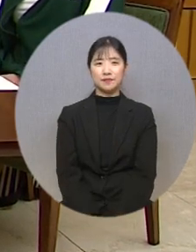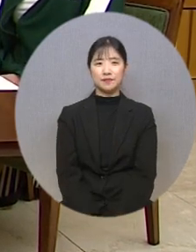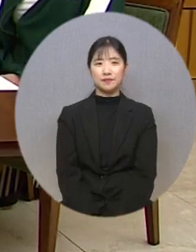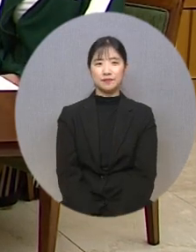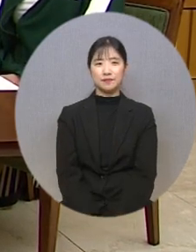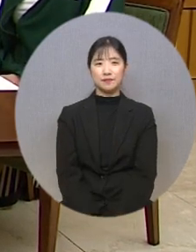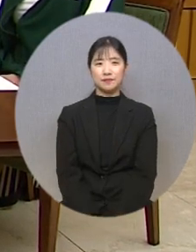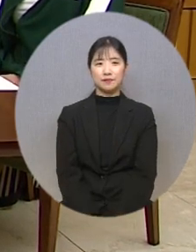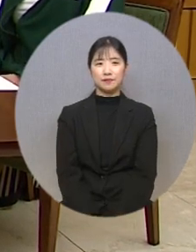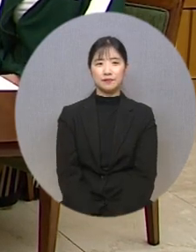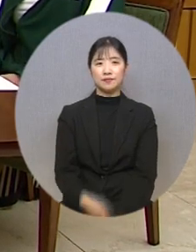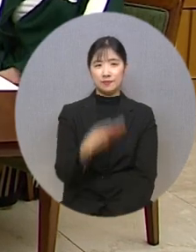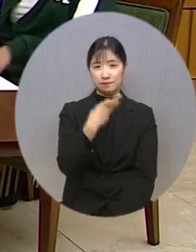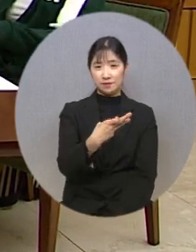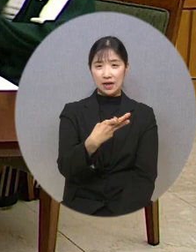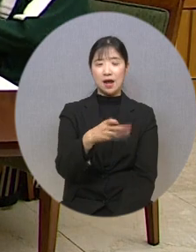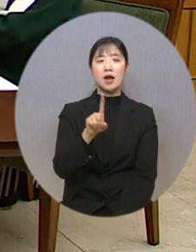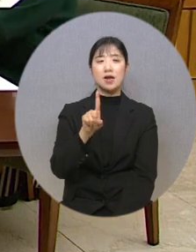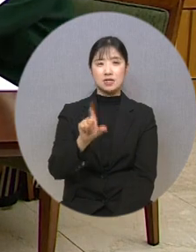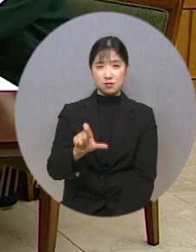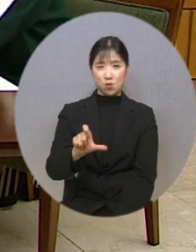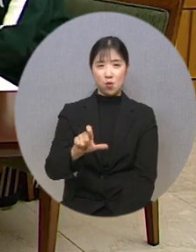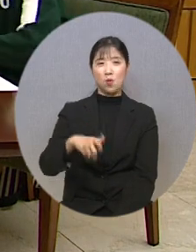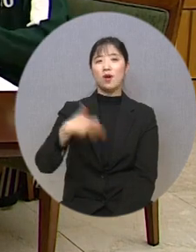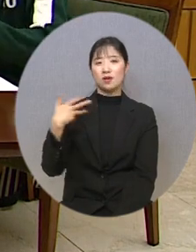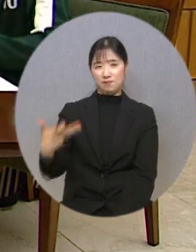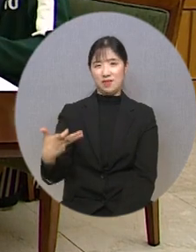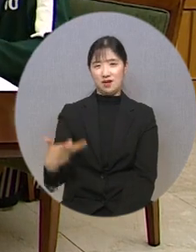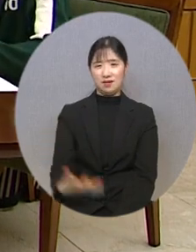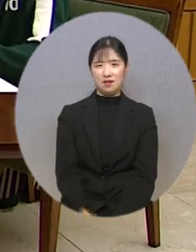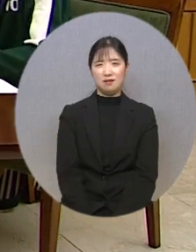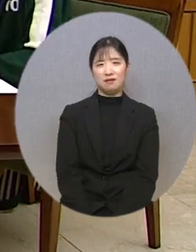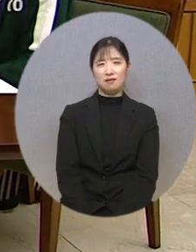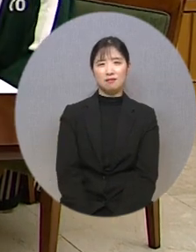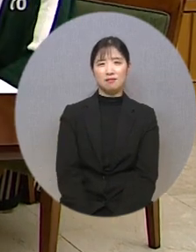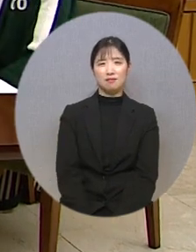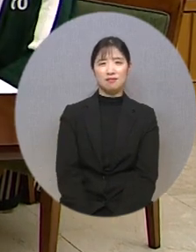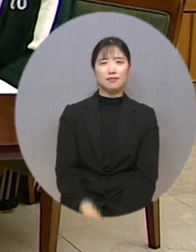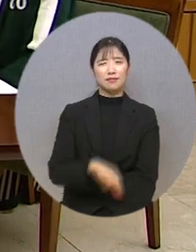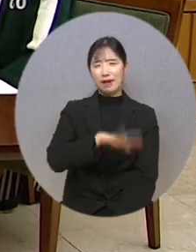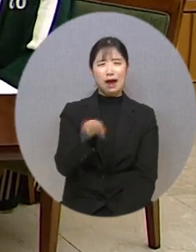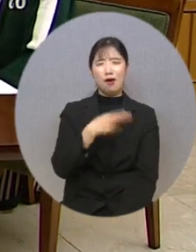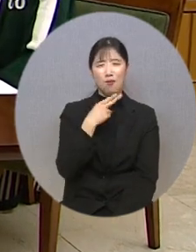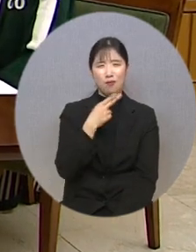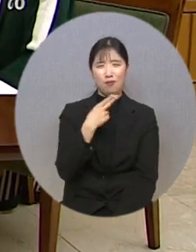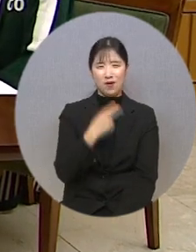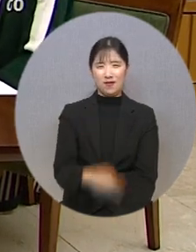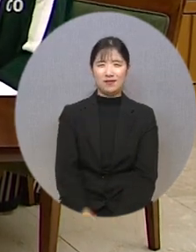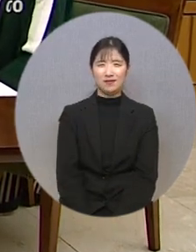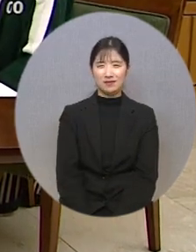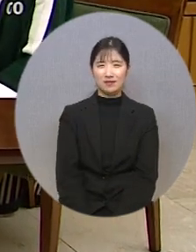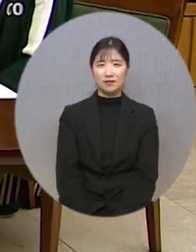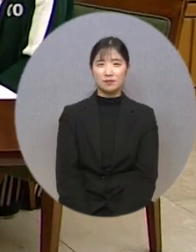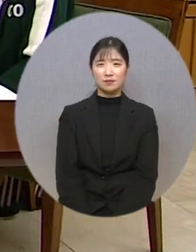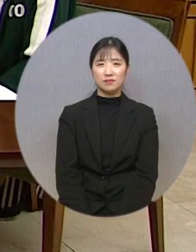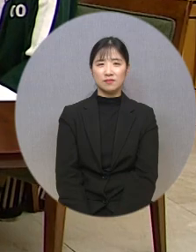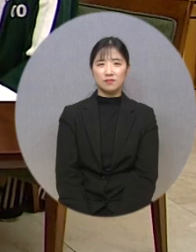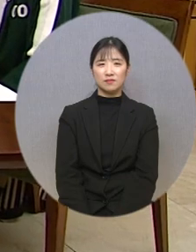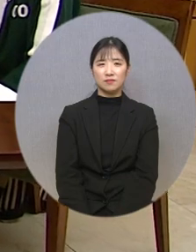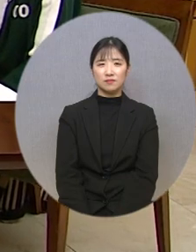실패. 아~ 13번, 15번, 18번. 18번 있어. 18번 다 없어. 다 근데 없어. 18번, 15번 이거 있어.